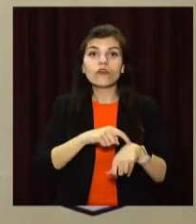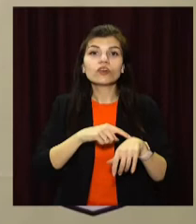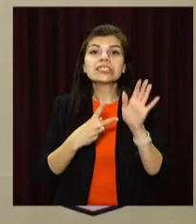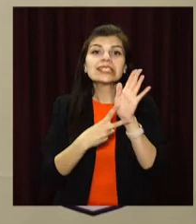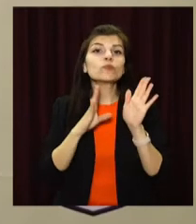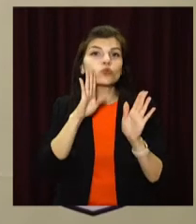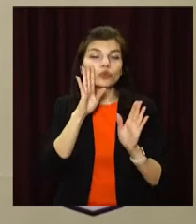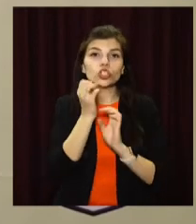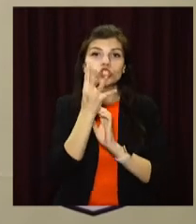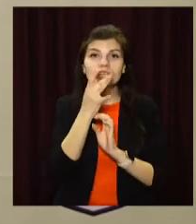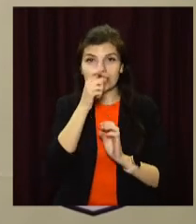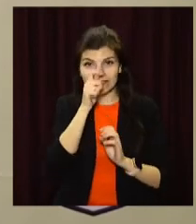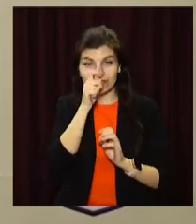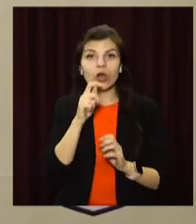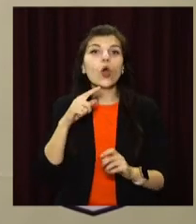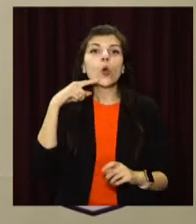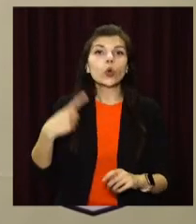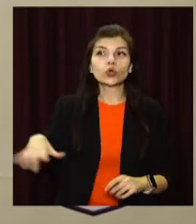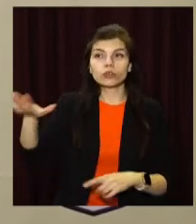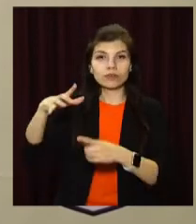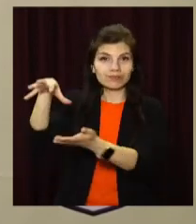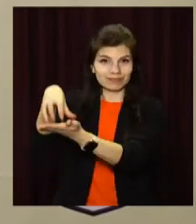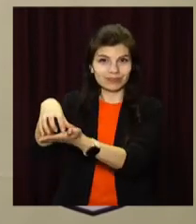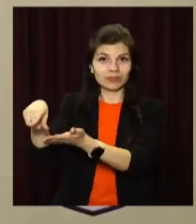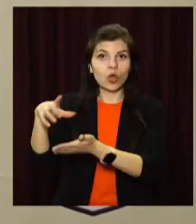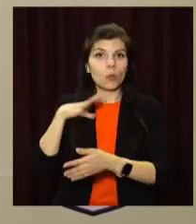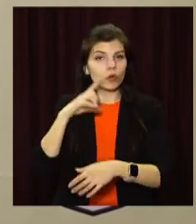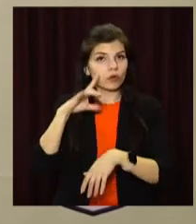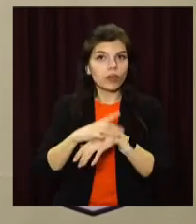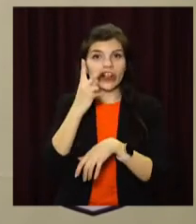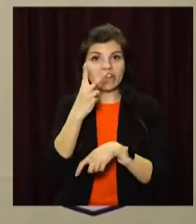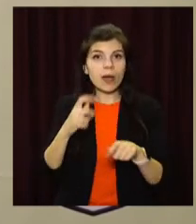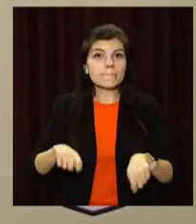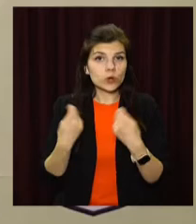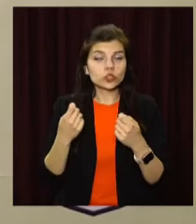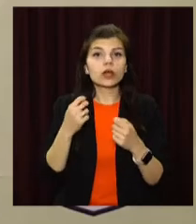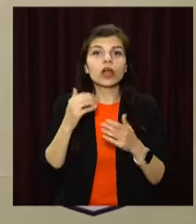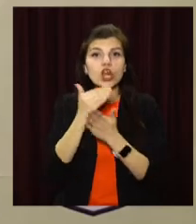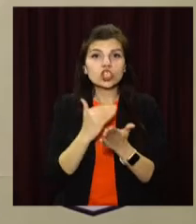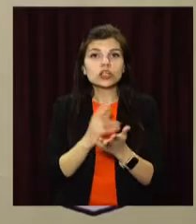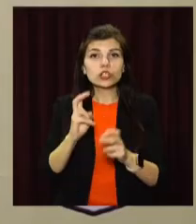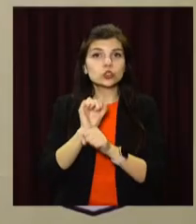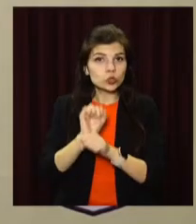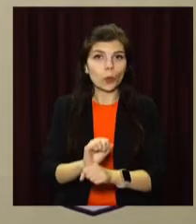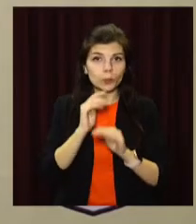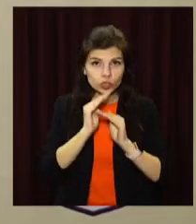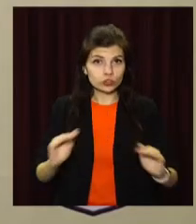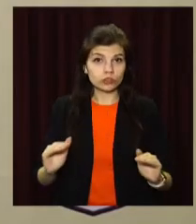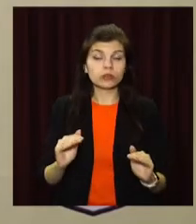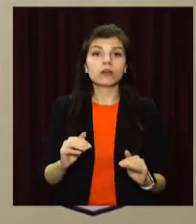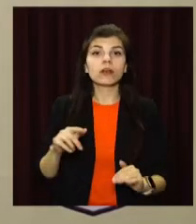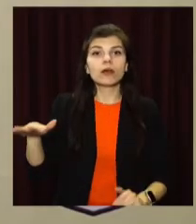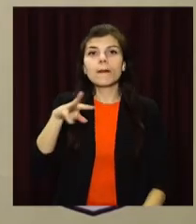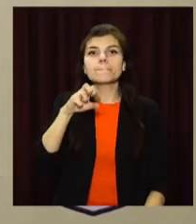ранку 14 квітня з боку російсько-окупаційних військ було зафіксовано 2 порушення режиму припинення вогню. У районі населеного